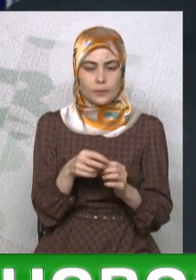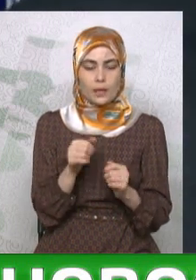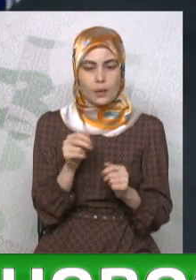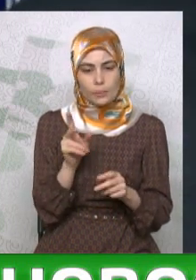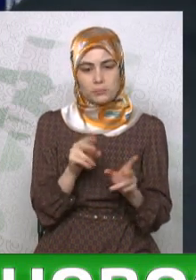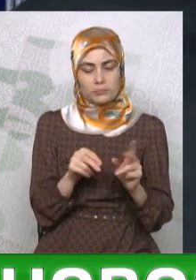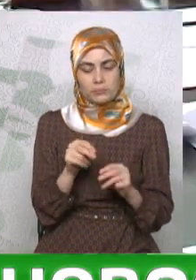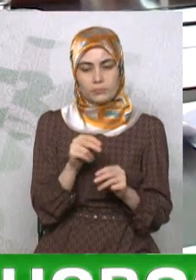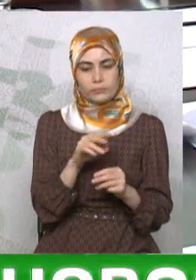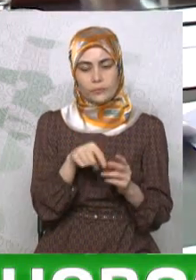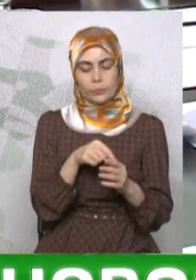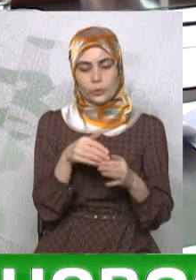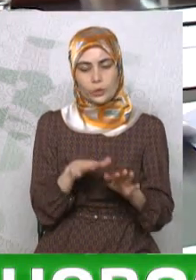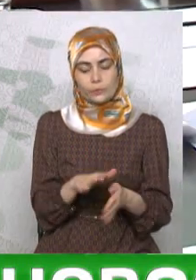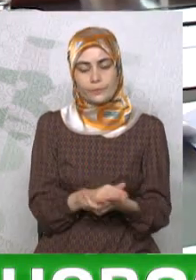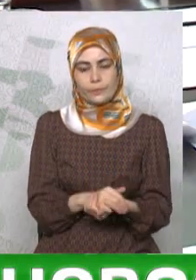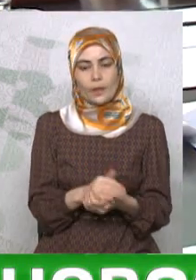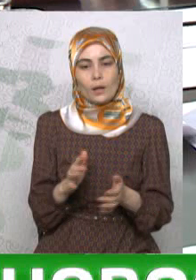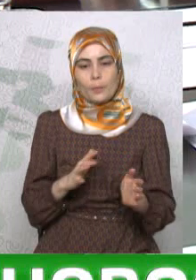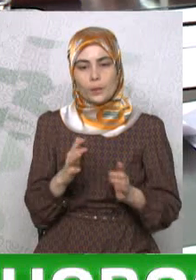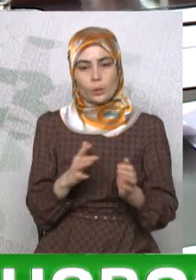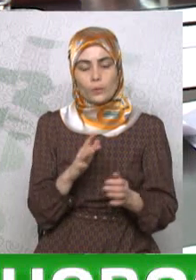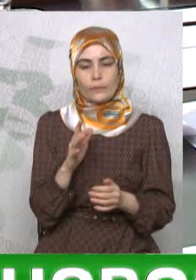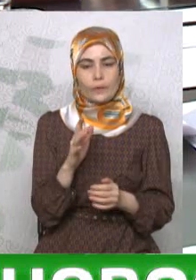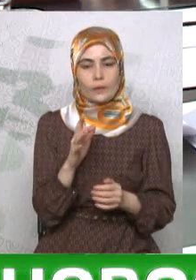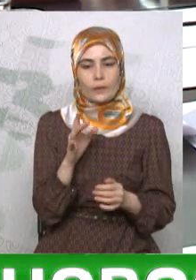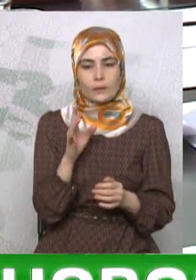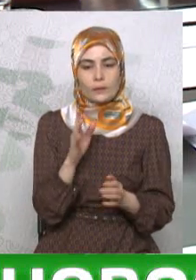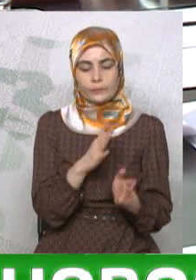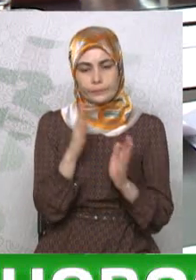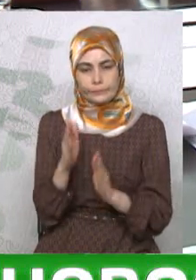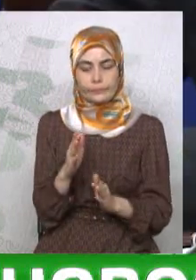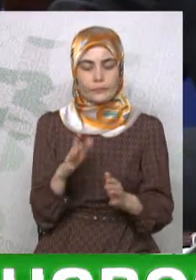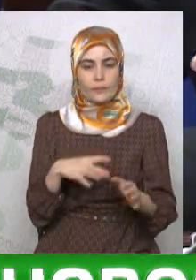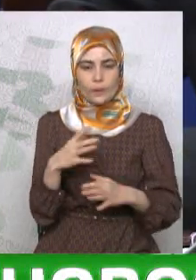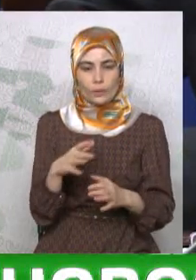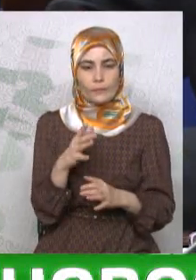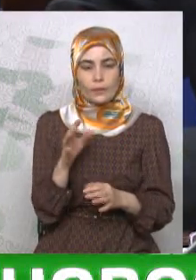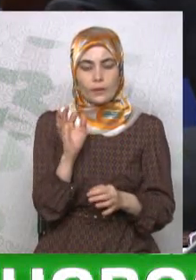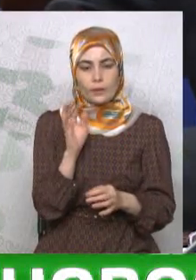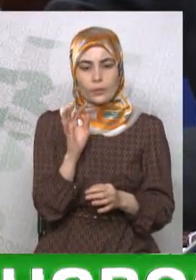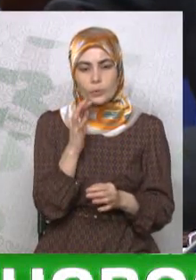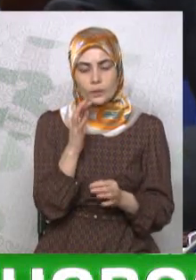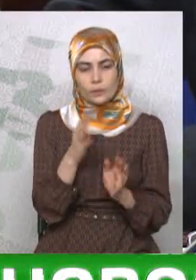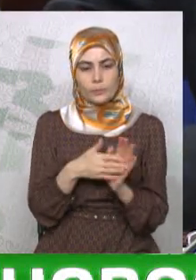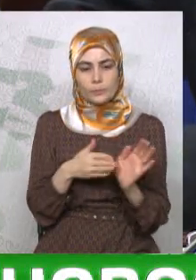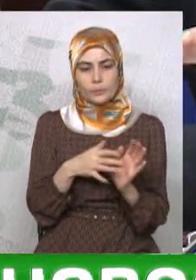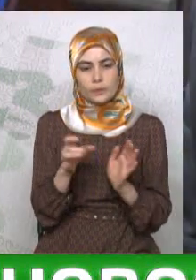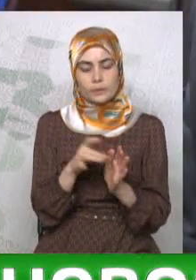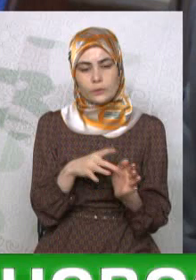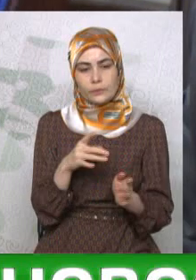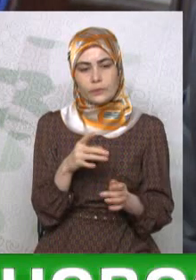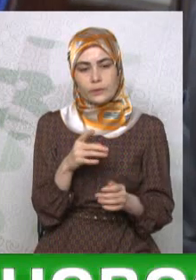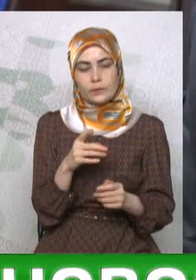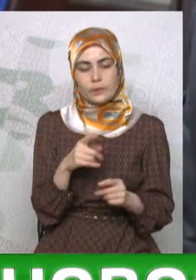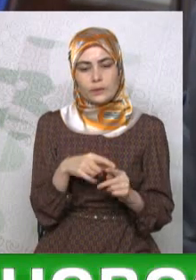по Плиеву сняты. Подготовка к осенней призывной кампании также обсудили на совещании. Военком республики отметил, что работа